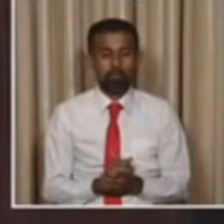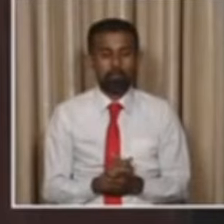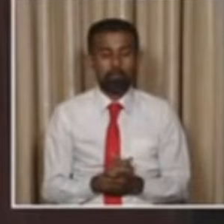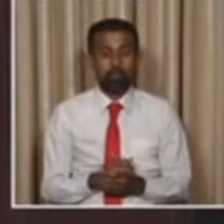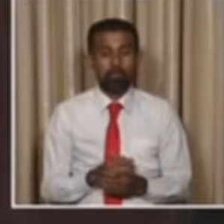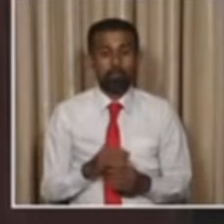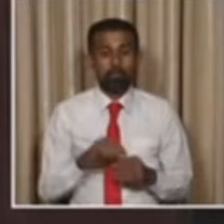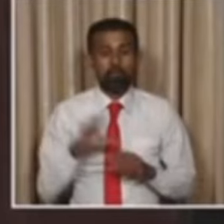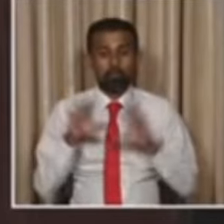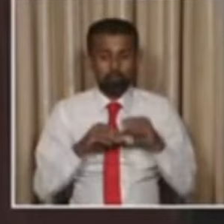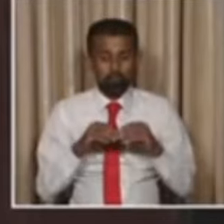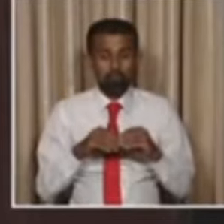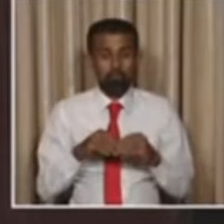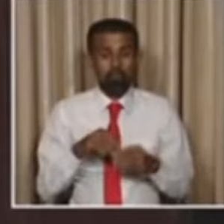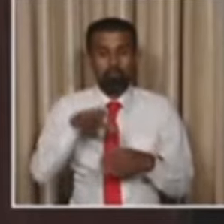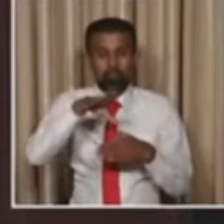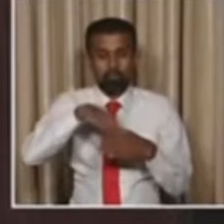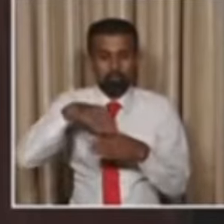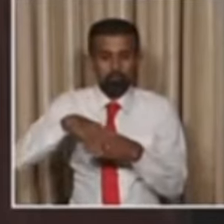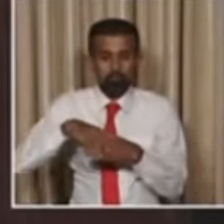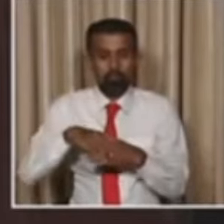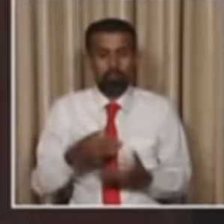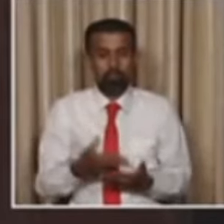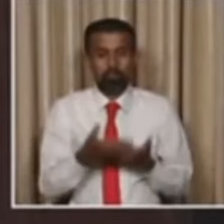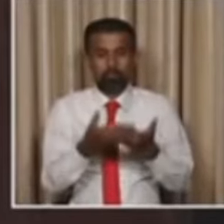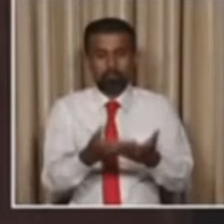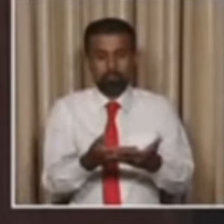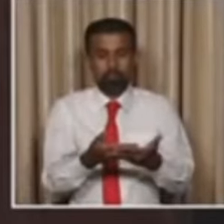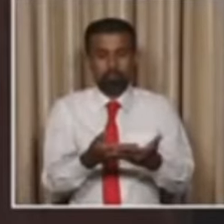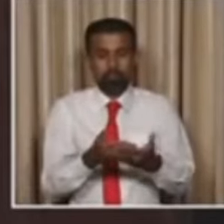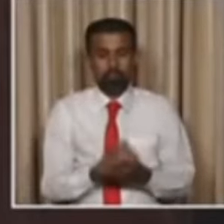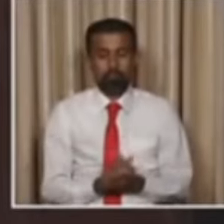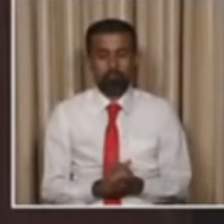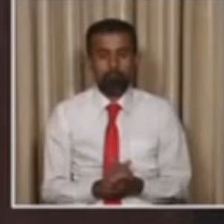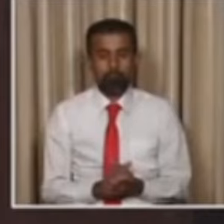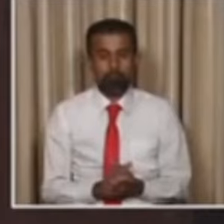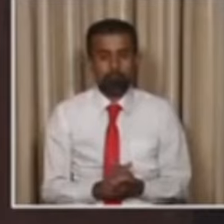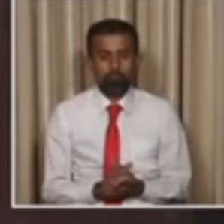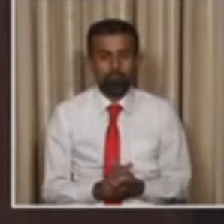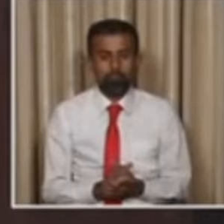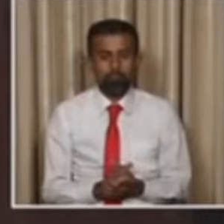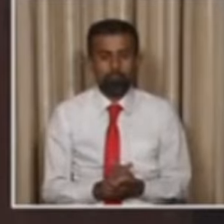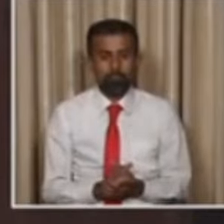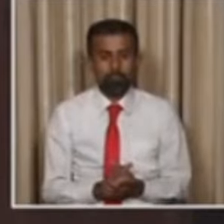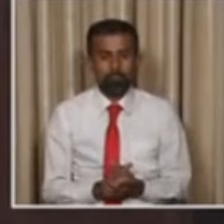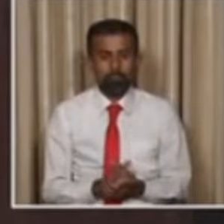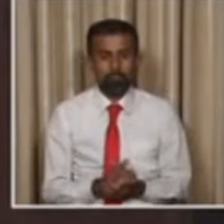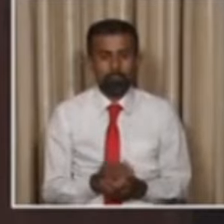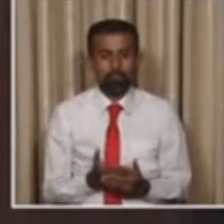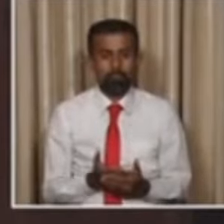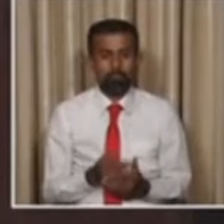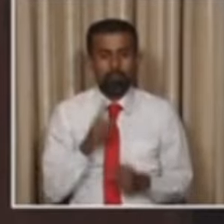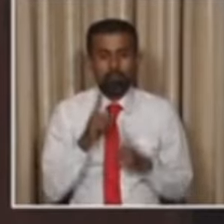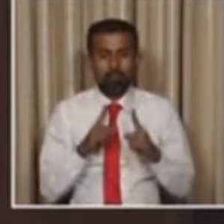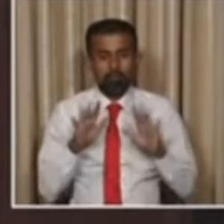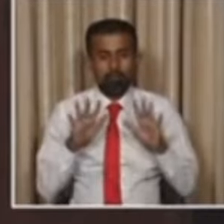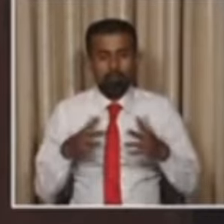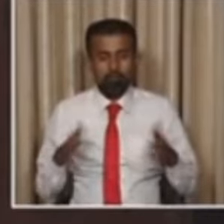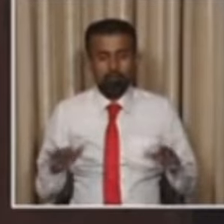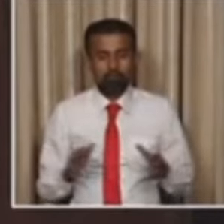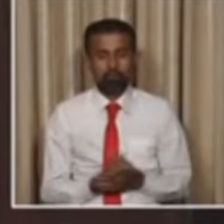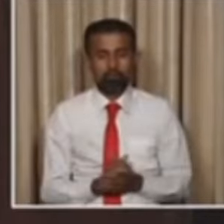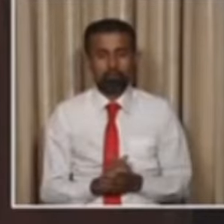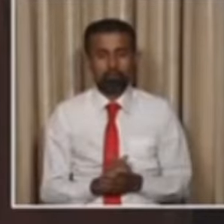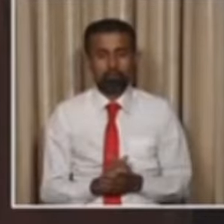තොරතුරු මේ ඇමලුම් එක්ක මම සභාගත කරන්න ලැහැත්ති ඒක අපි ඔබතුමා සභාගත කරන මායි කතාවේ අවසානයේ වෙන සම මේ